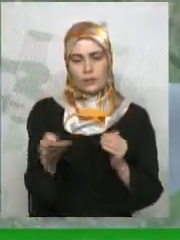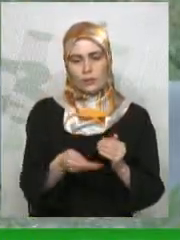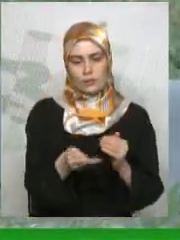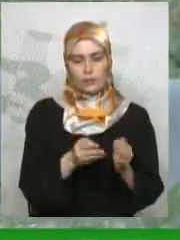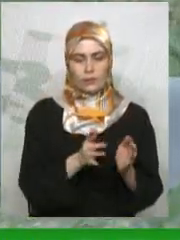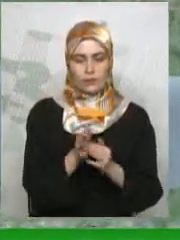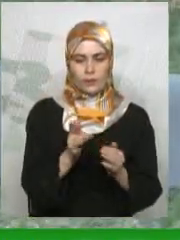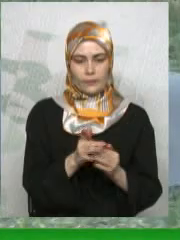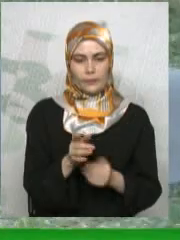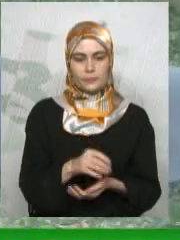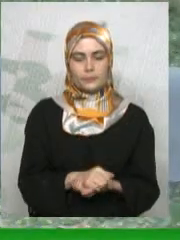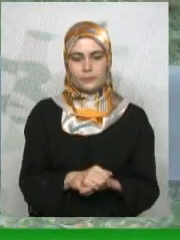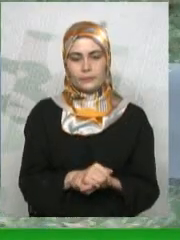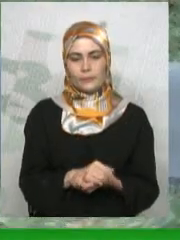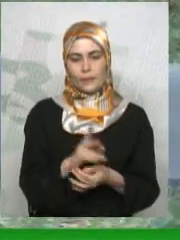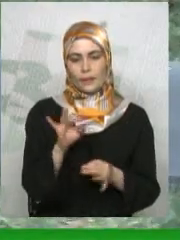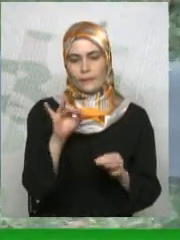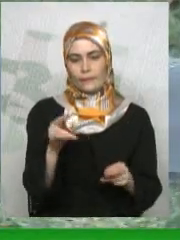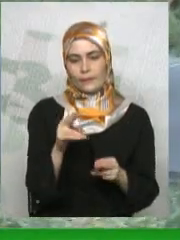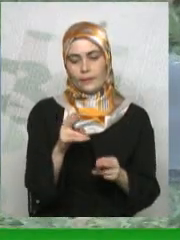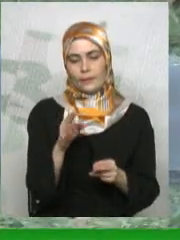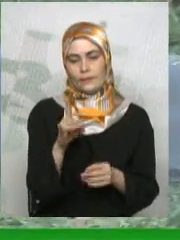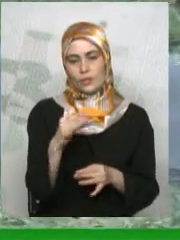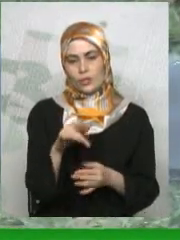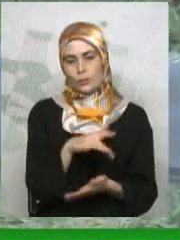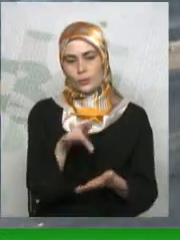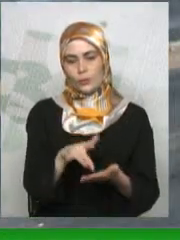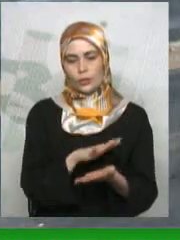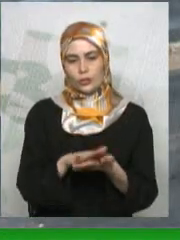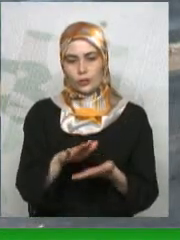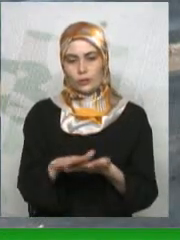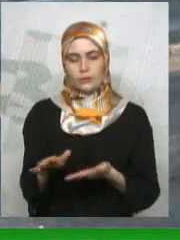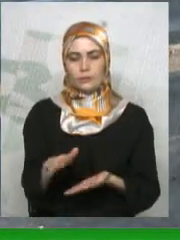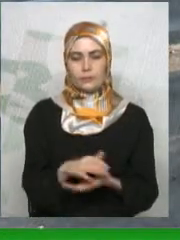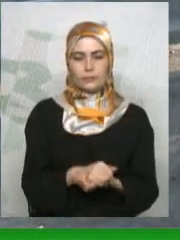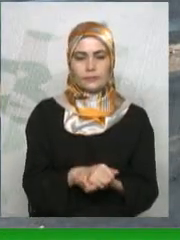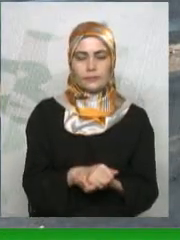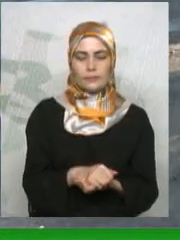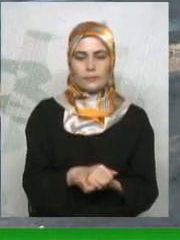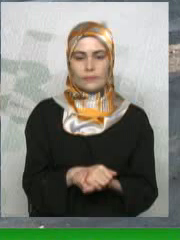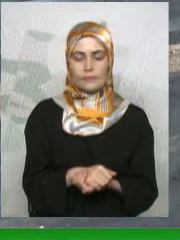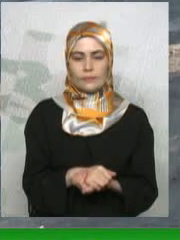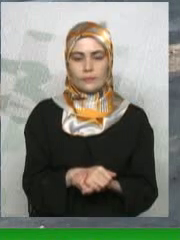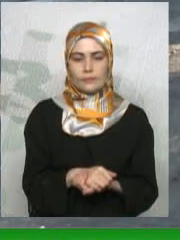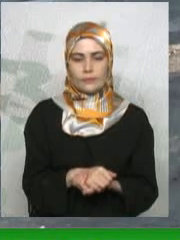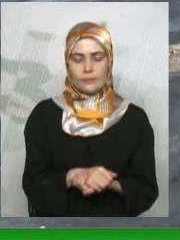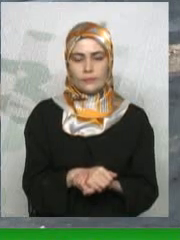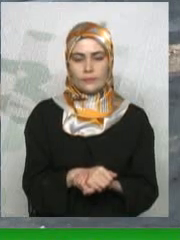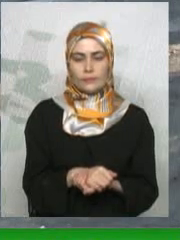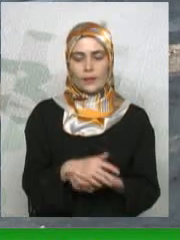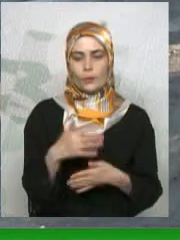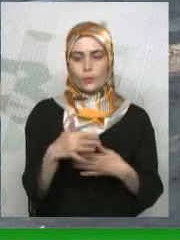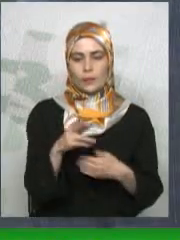растения, облагораживая внешний вид города и очищая улицы от зарослей. Плановое мероприятие на этот раз проводят по